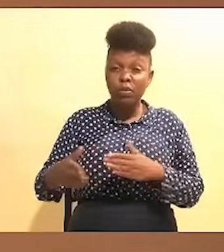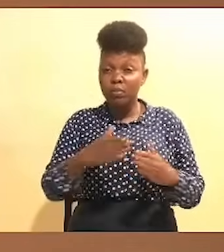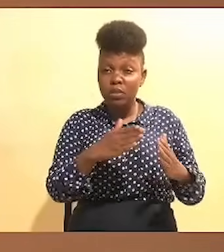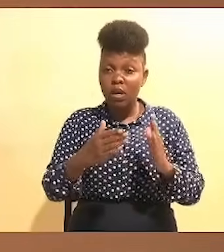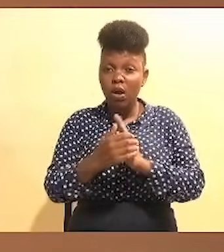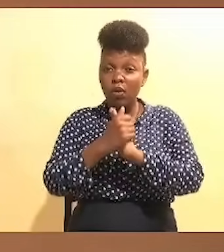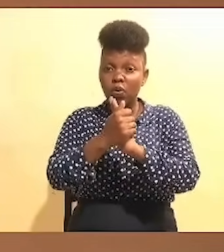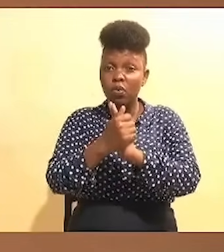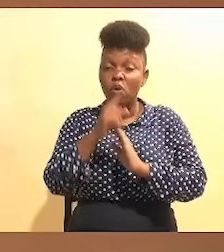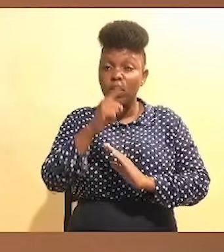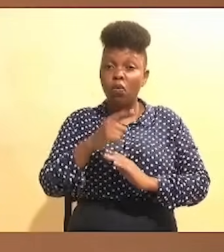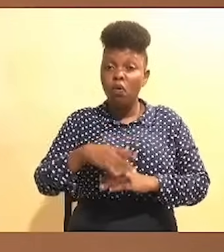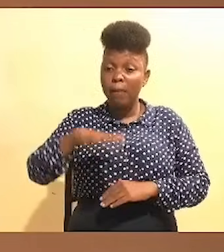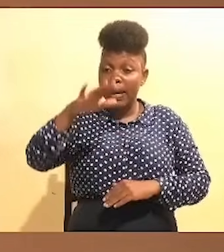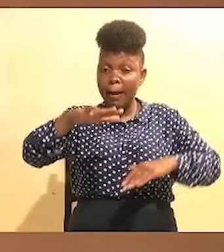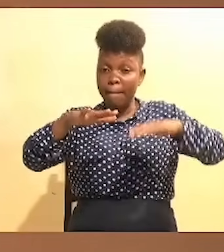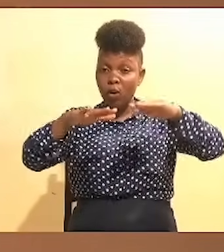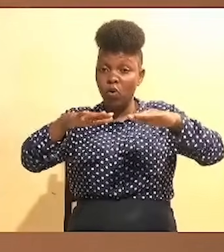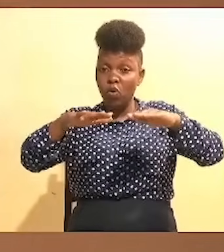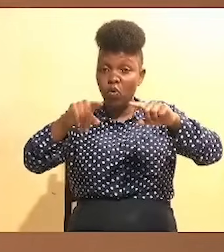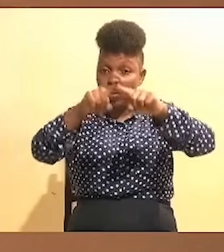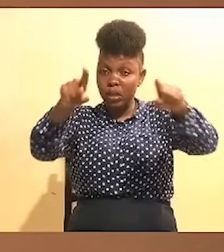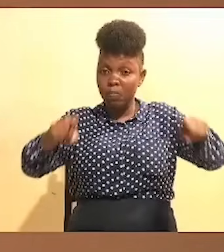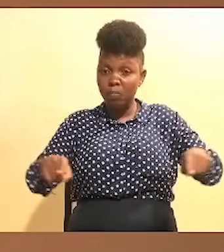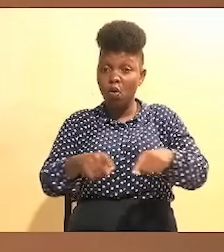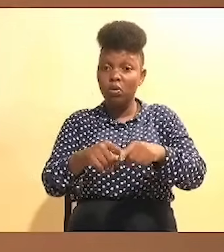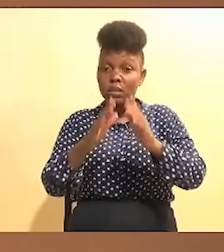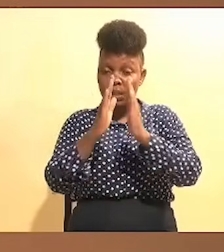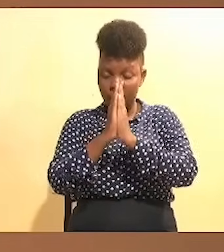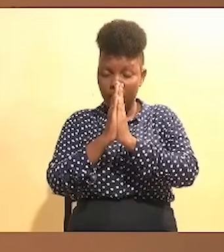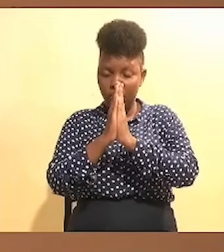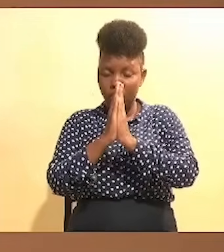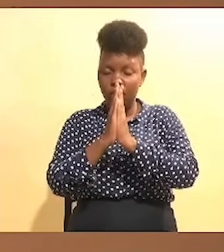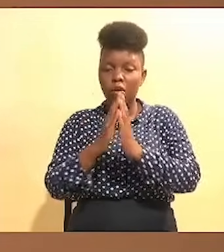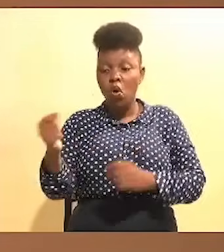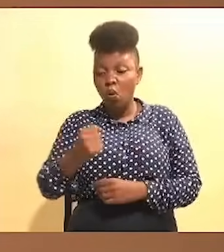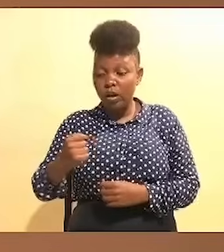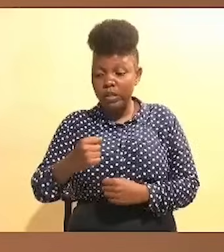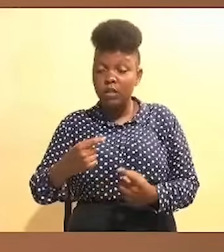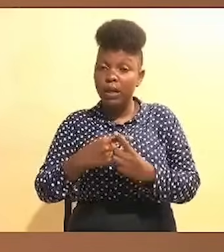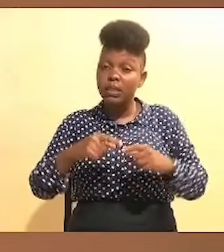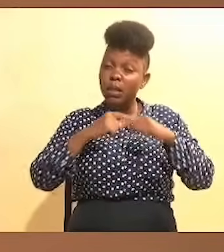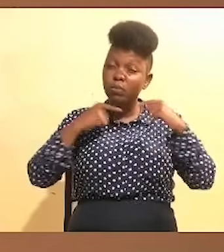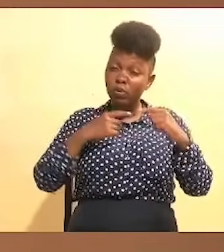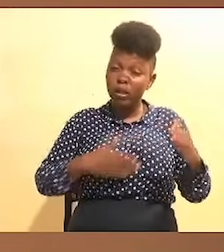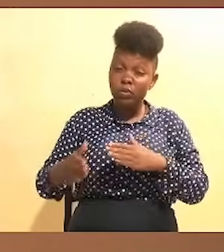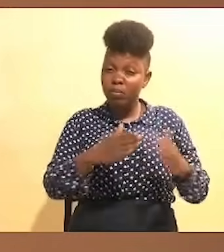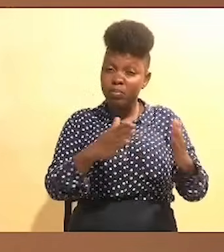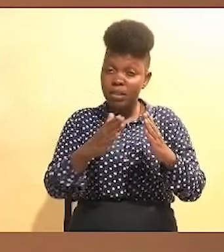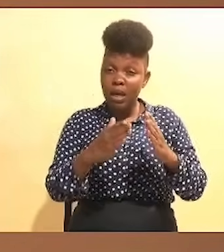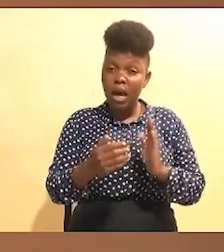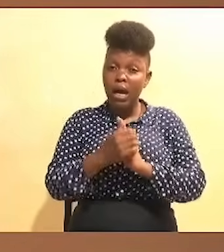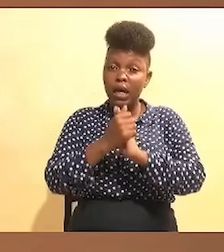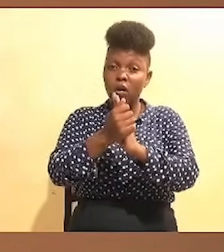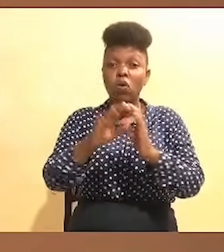watakuwa wameweka mikono juu ya boksi hilo la maombi. Wazee wa kanisa na mchungaji wa mtaa atakuwa ameongoza hilo kundi